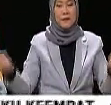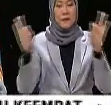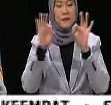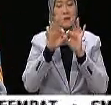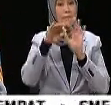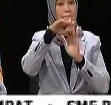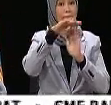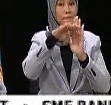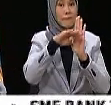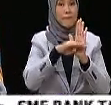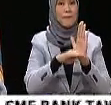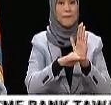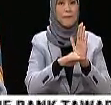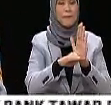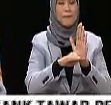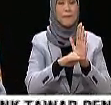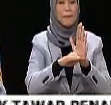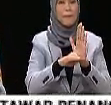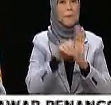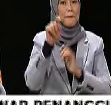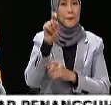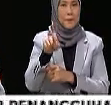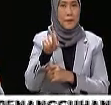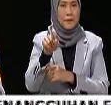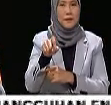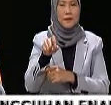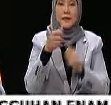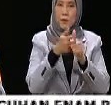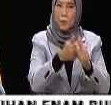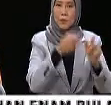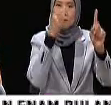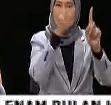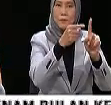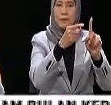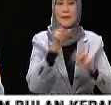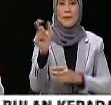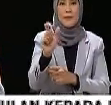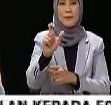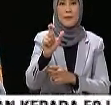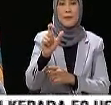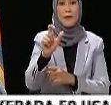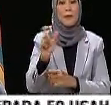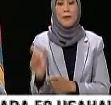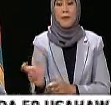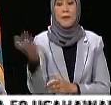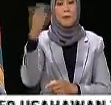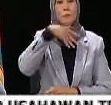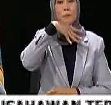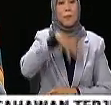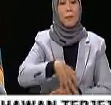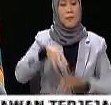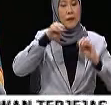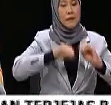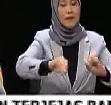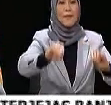prinsip kita kita mesti berpusing di atas dasar Islam karena Islam nabi aja kepada kita Allah and